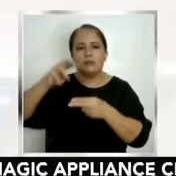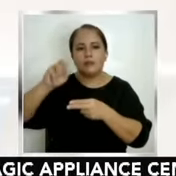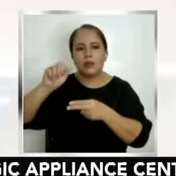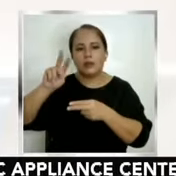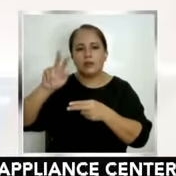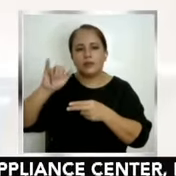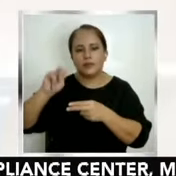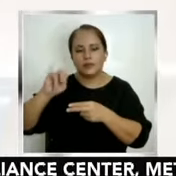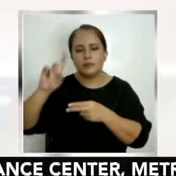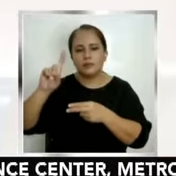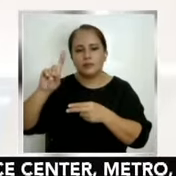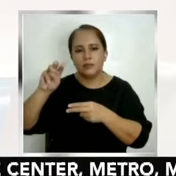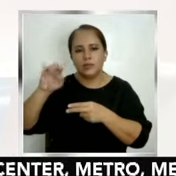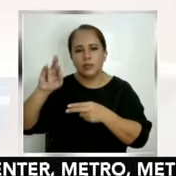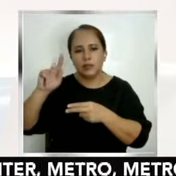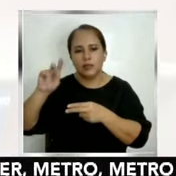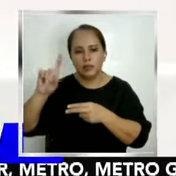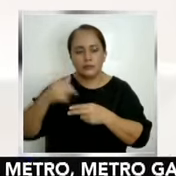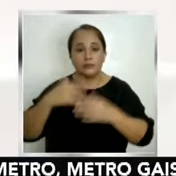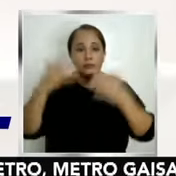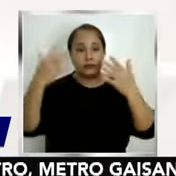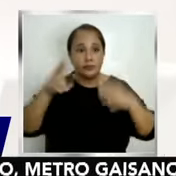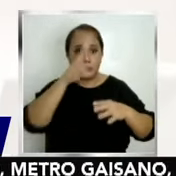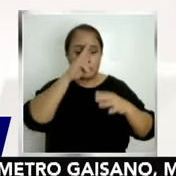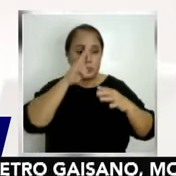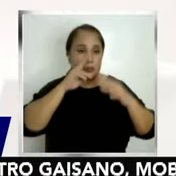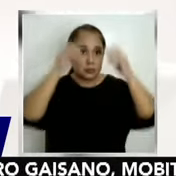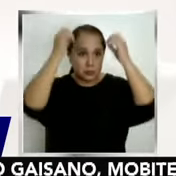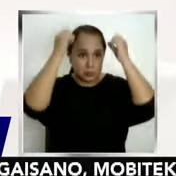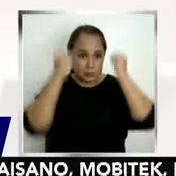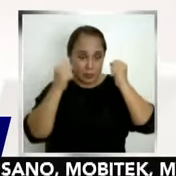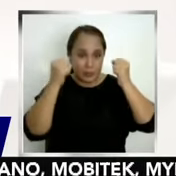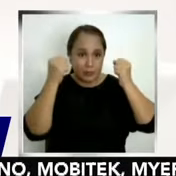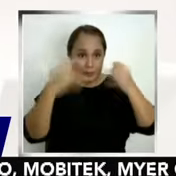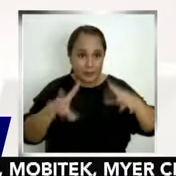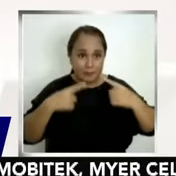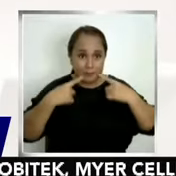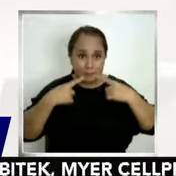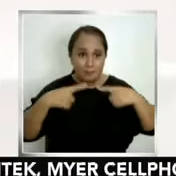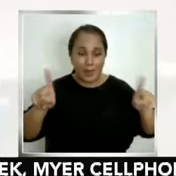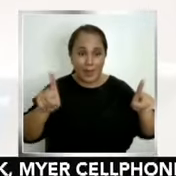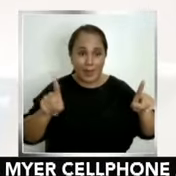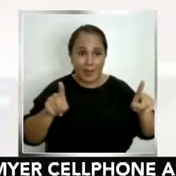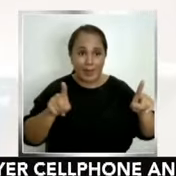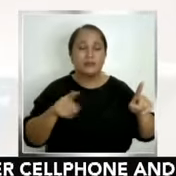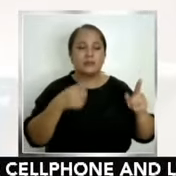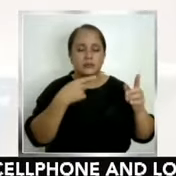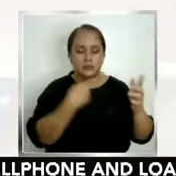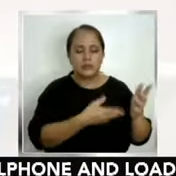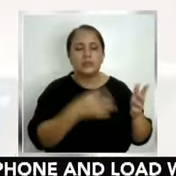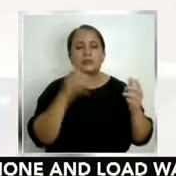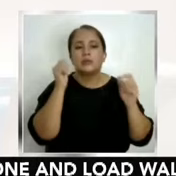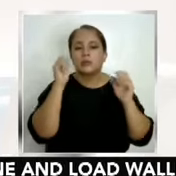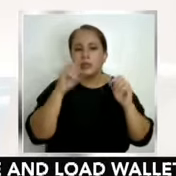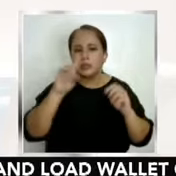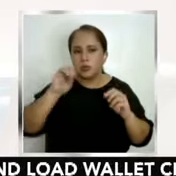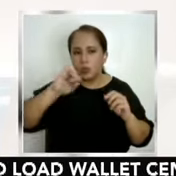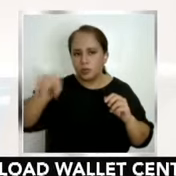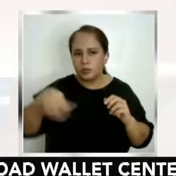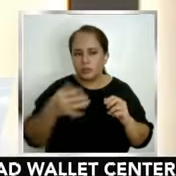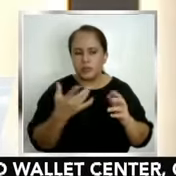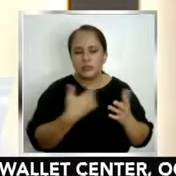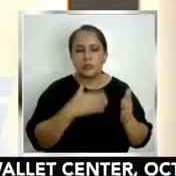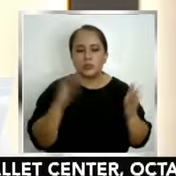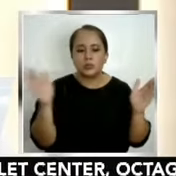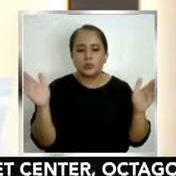ng terorista ng Anti-Terrorism Council si suspended Congressman Arnulfo Teves, inaasahan ng DOJ na liliit na ang kanyang